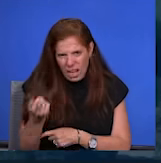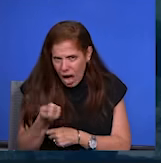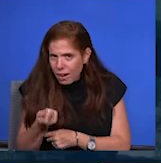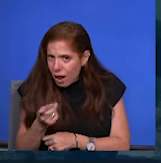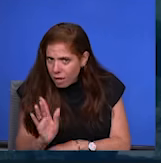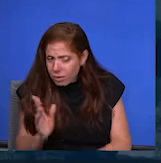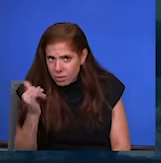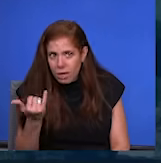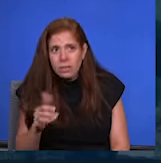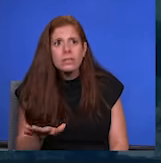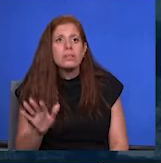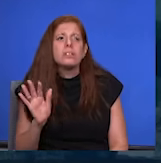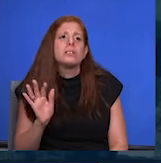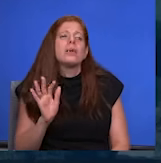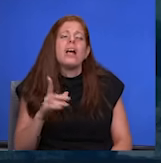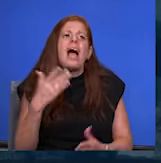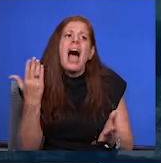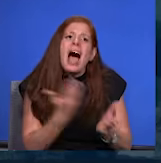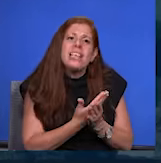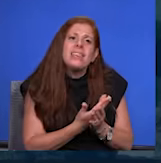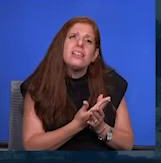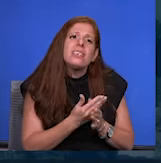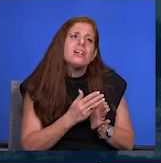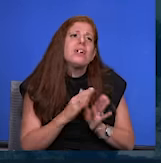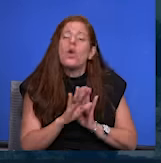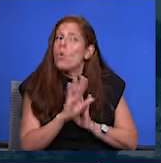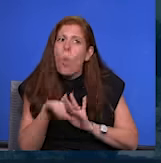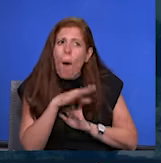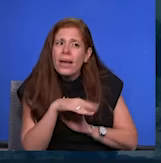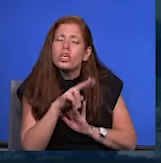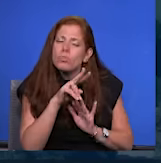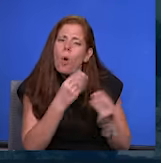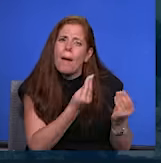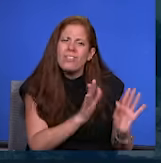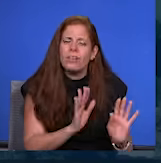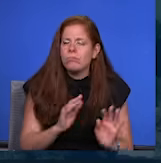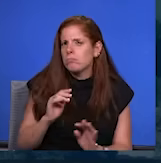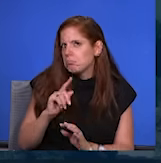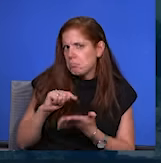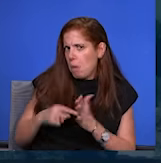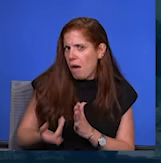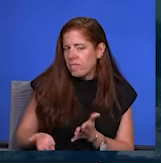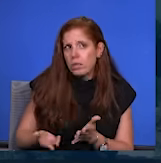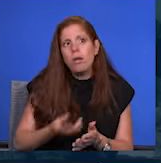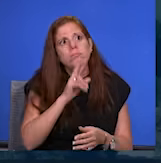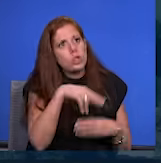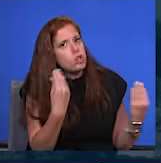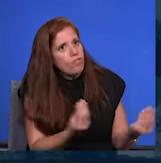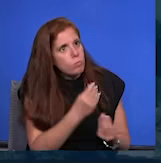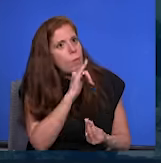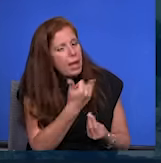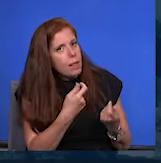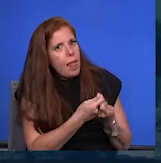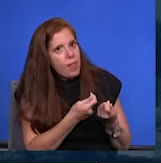בסדר, הגוש חלקה זה לא ריק. יש בו כמה דברים. מה זה לא ריק? מה הכוונה? יש דברים שהם כן